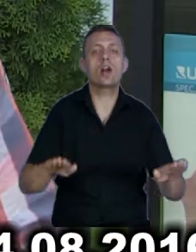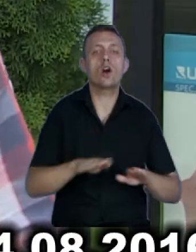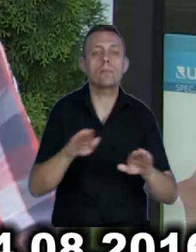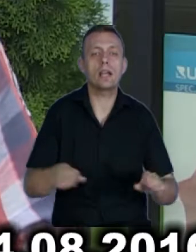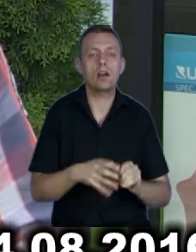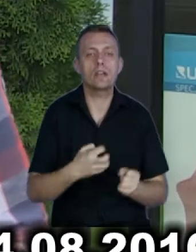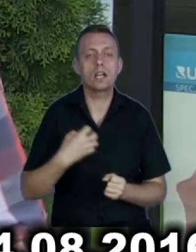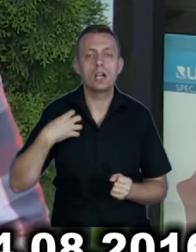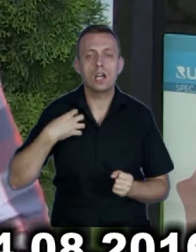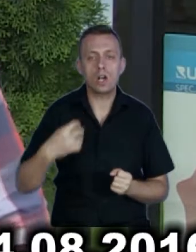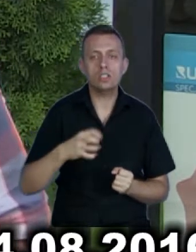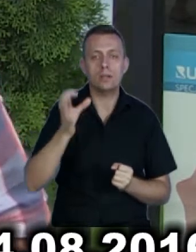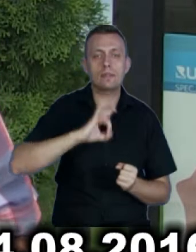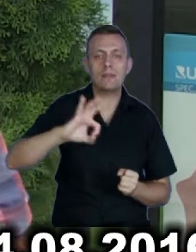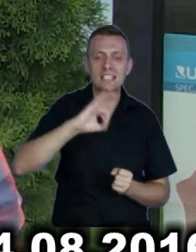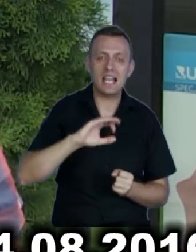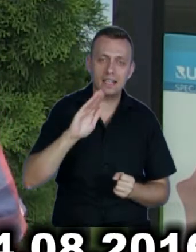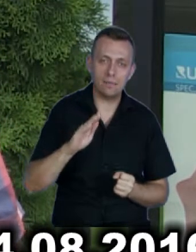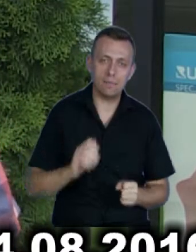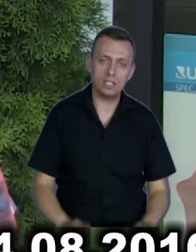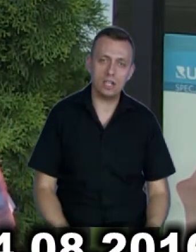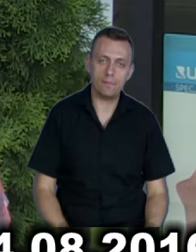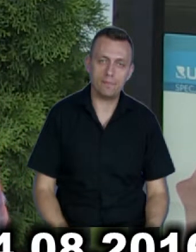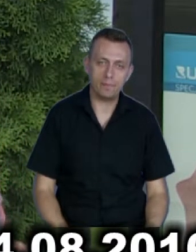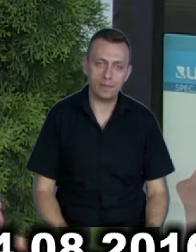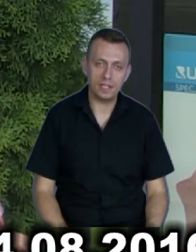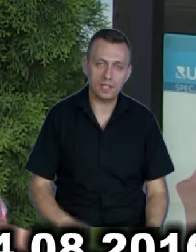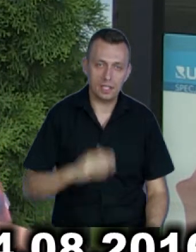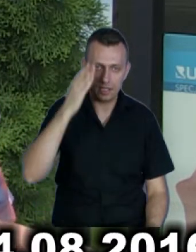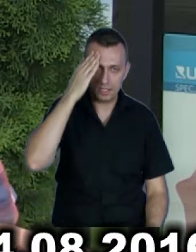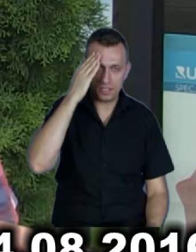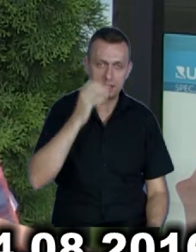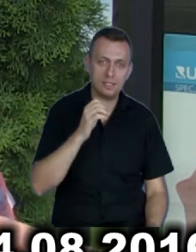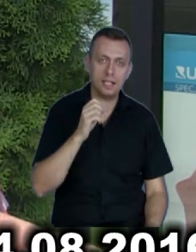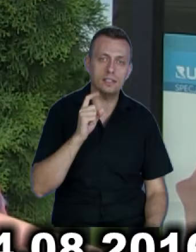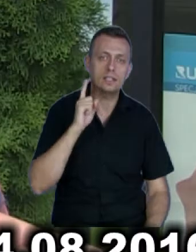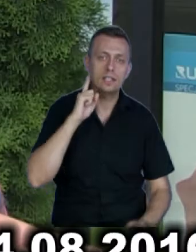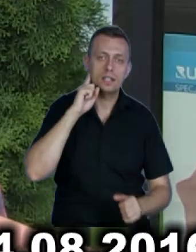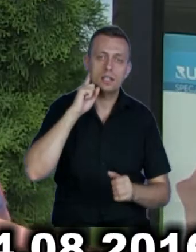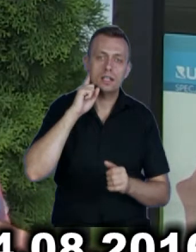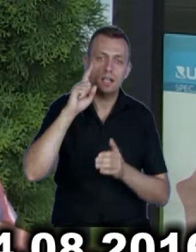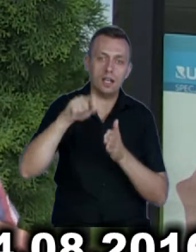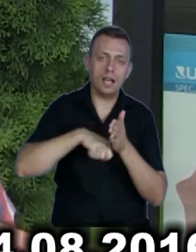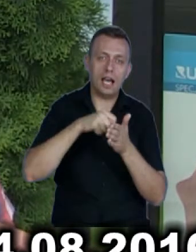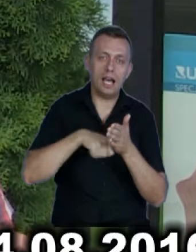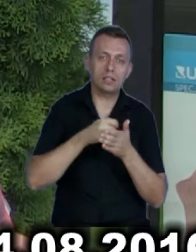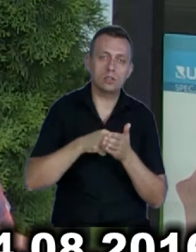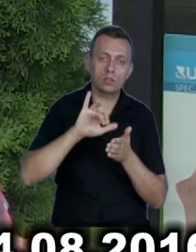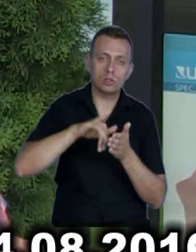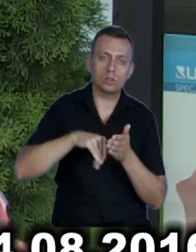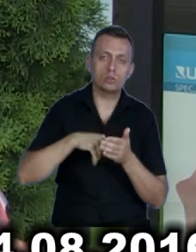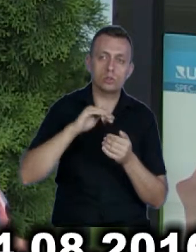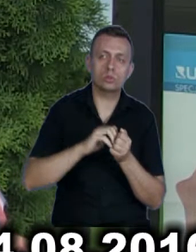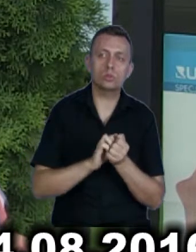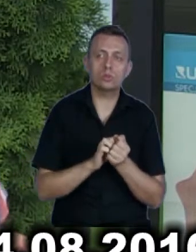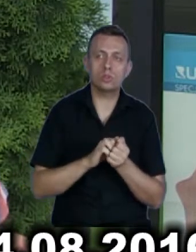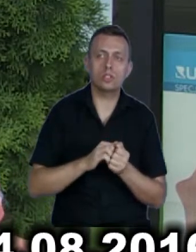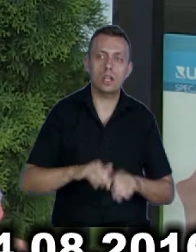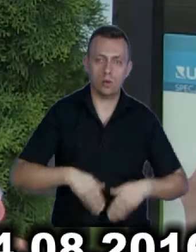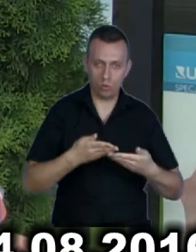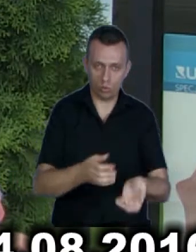Akwapark Kutno zaprasza już w niedzielę 7 sierpnia na wybory Miss Lata Akwaparku Kutno 2016. Jury